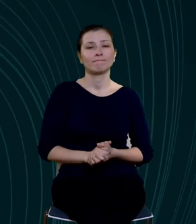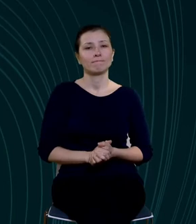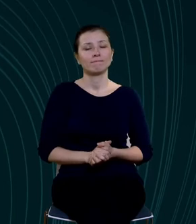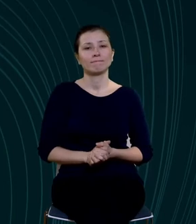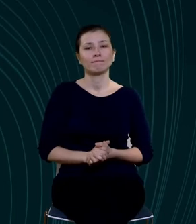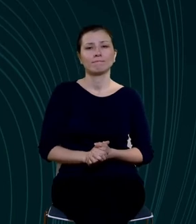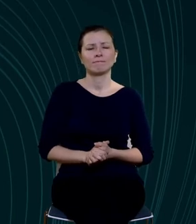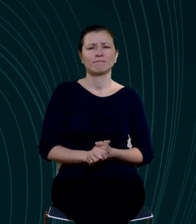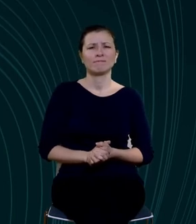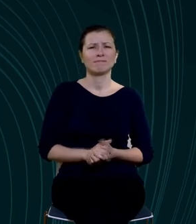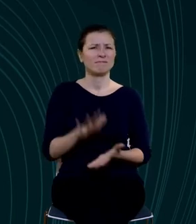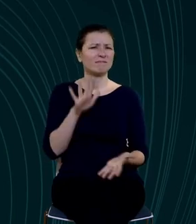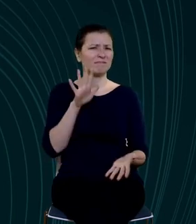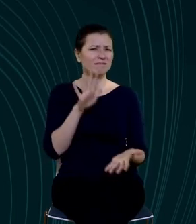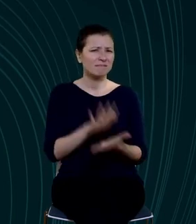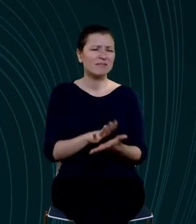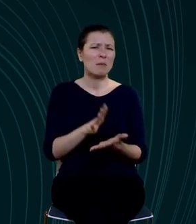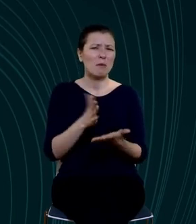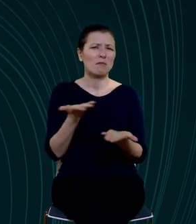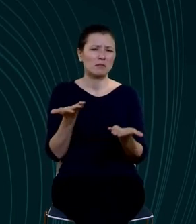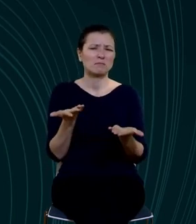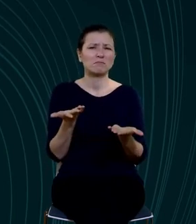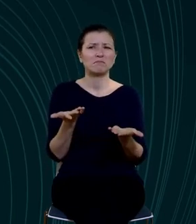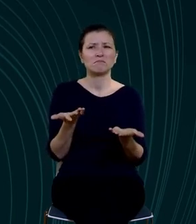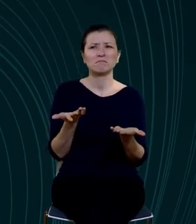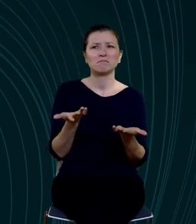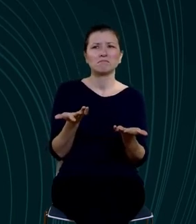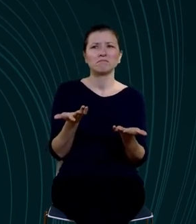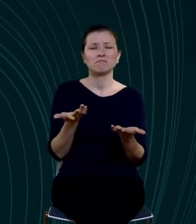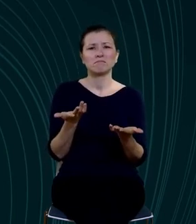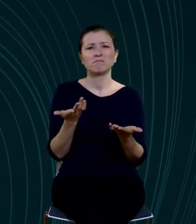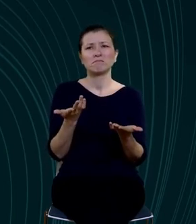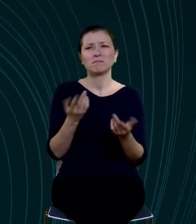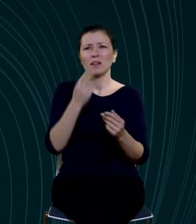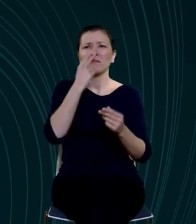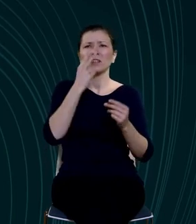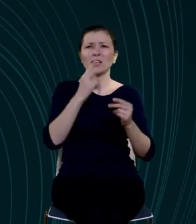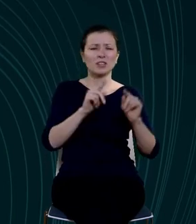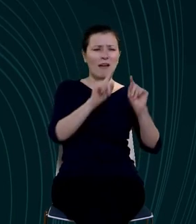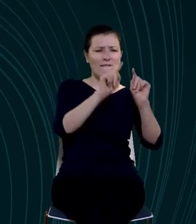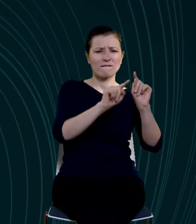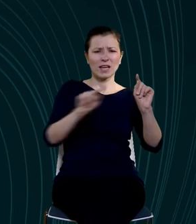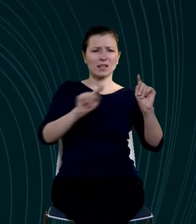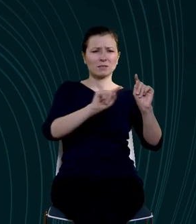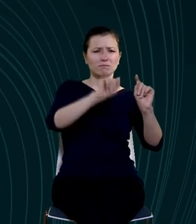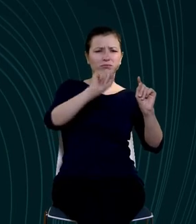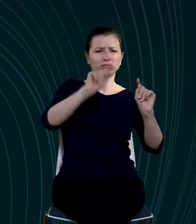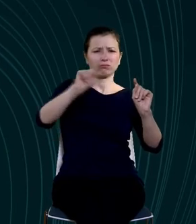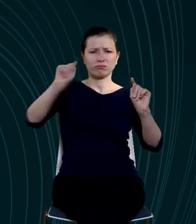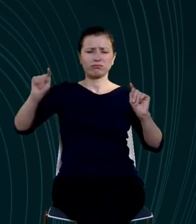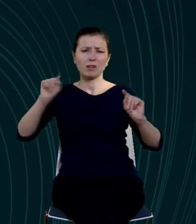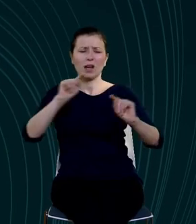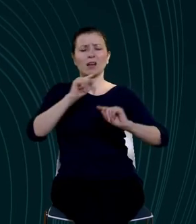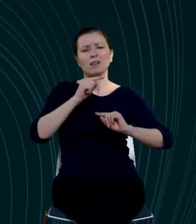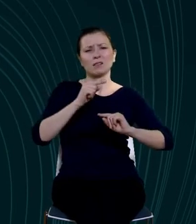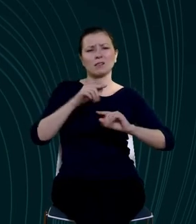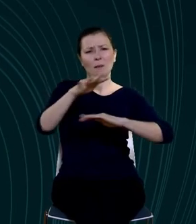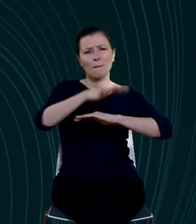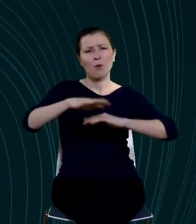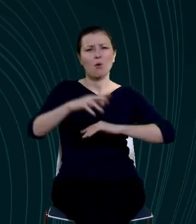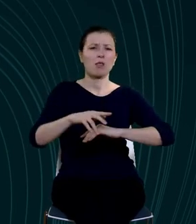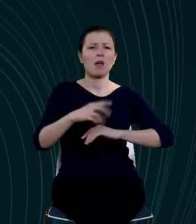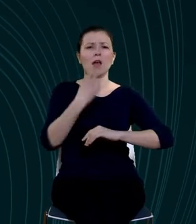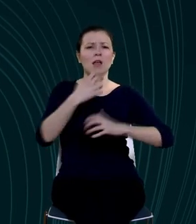taki klasyczny, w tej chwili można powiedzieć, widok zarejestrowanego pola elektromagnetycznego, dwie